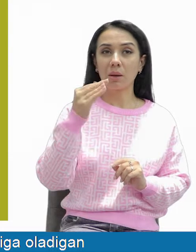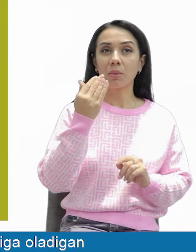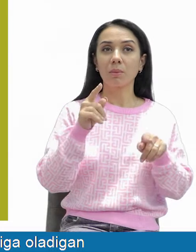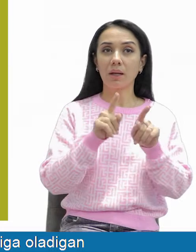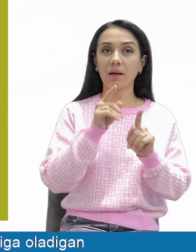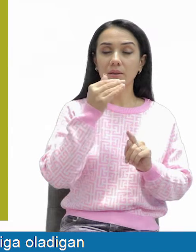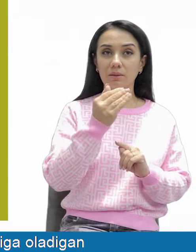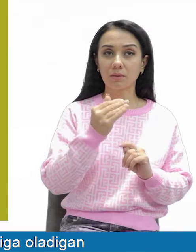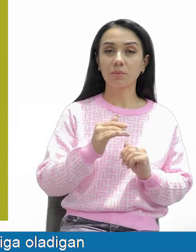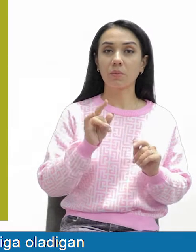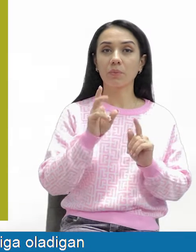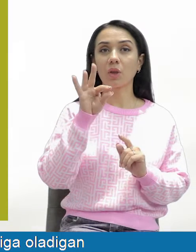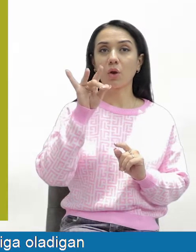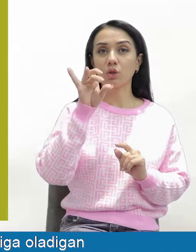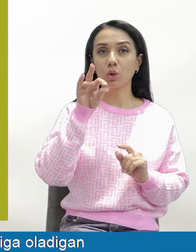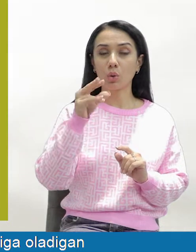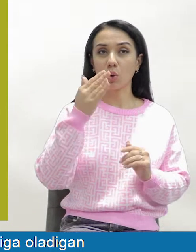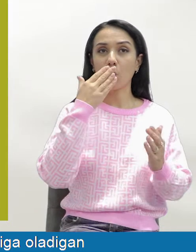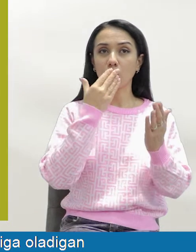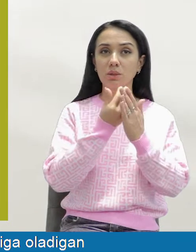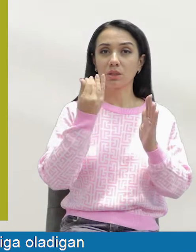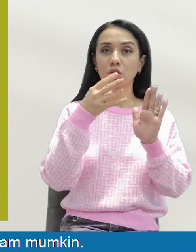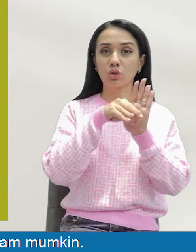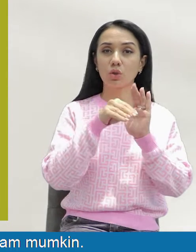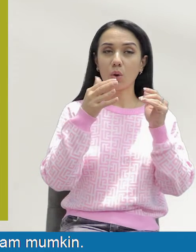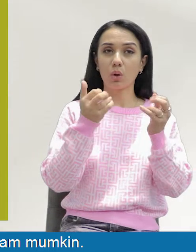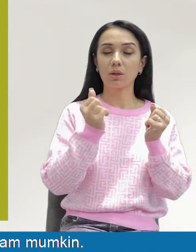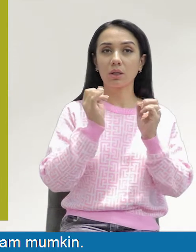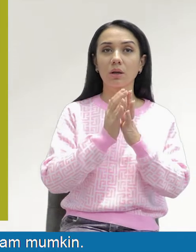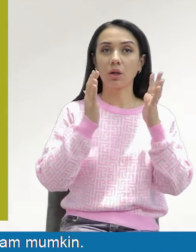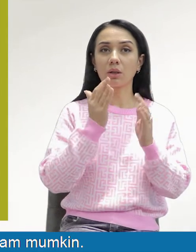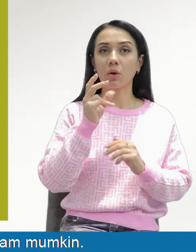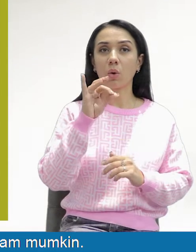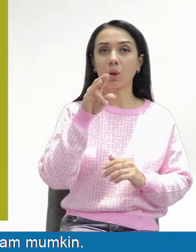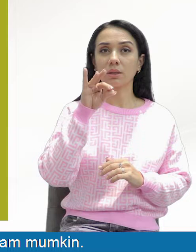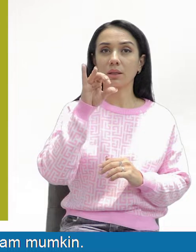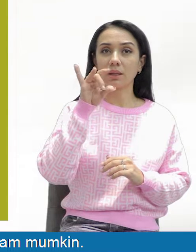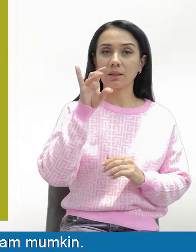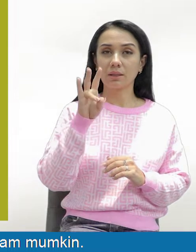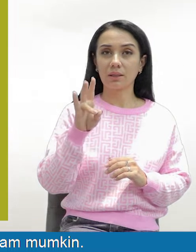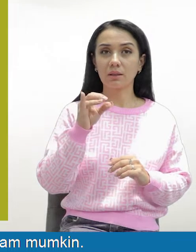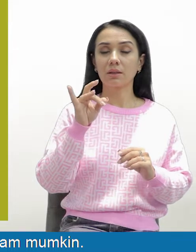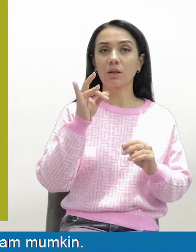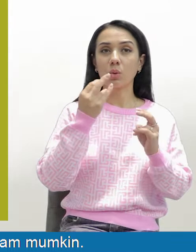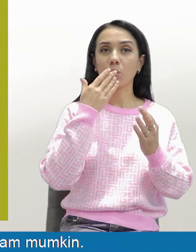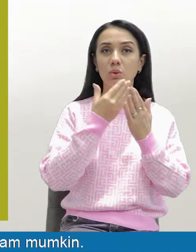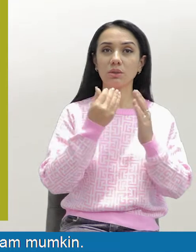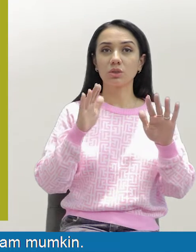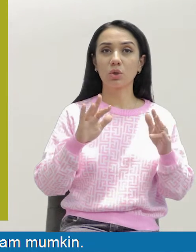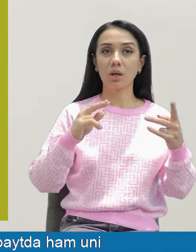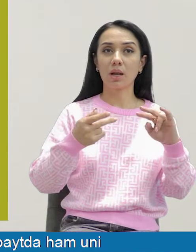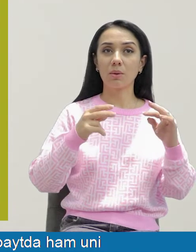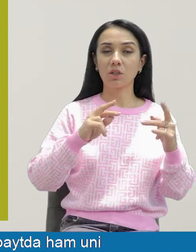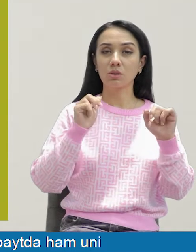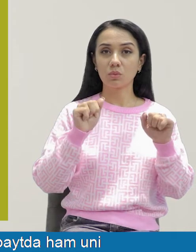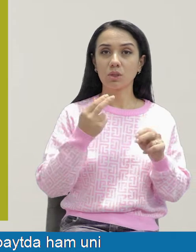striplarni, tool strip kontrolini o'zining ichiga oladigan bitta katta container, ya'ni tool stripni o'zini joylarini almashtirishimiz